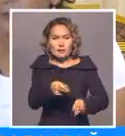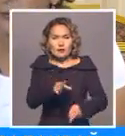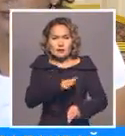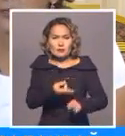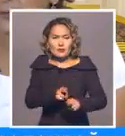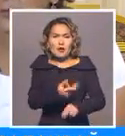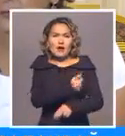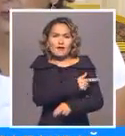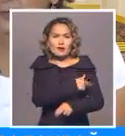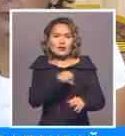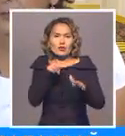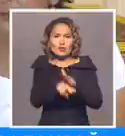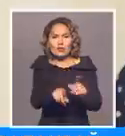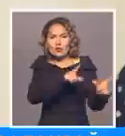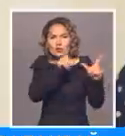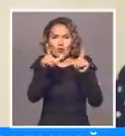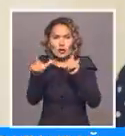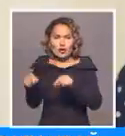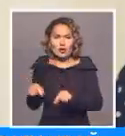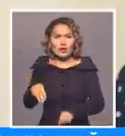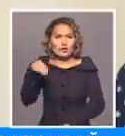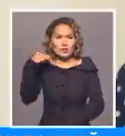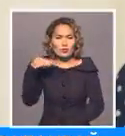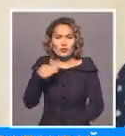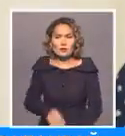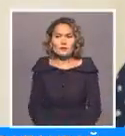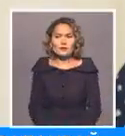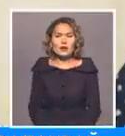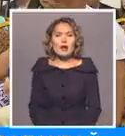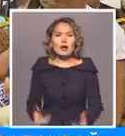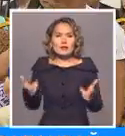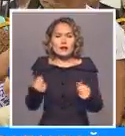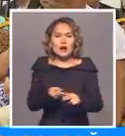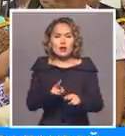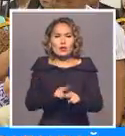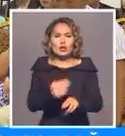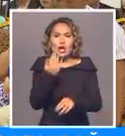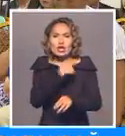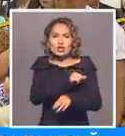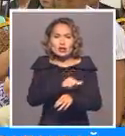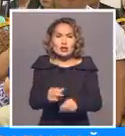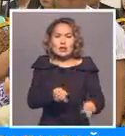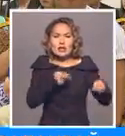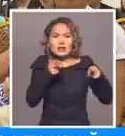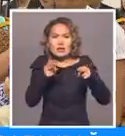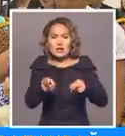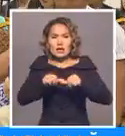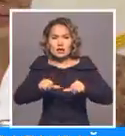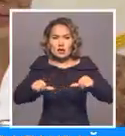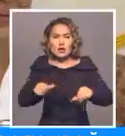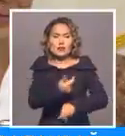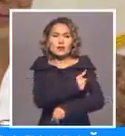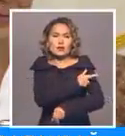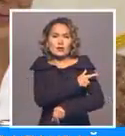ұшып, сымылып, еліне оралып кетті. Айжанның шаққа отырып ұшып кетті дегендері Ақтөбе қаласына шеберлік сабақтарын өткізуге келген